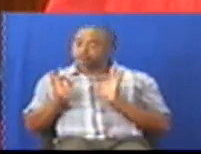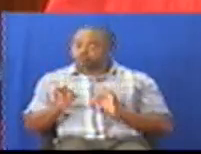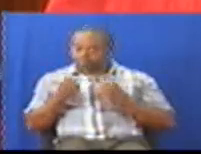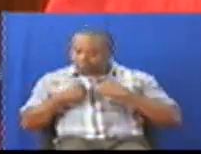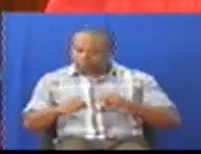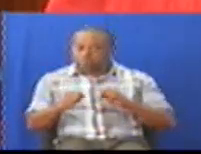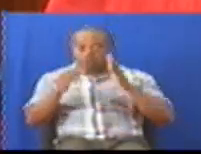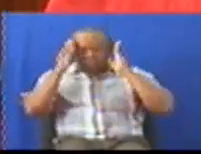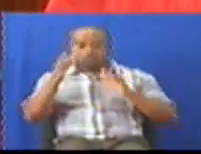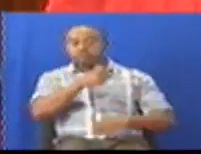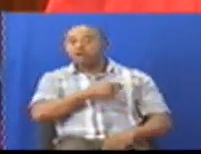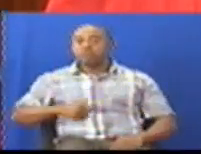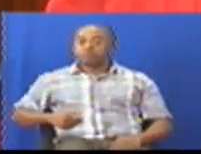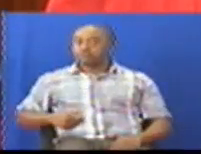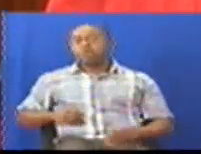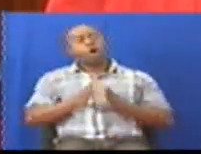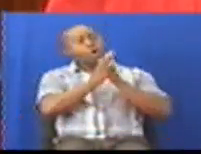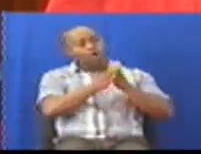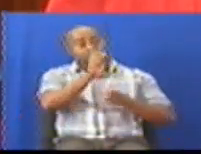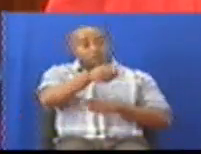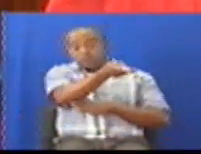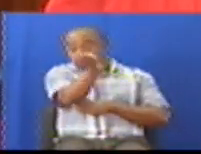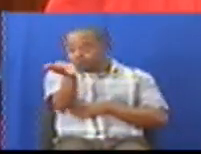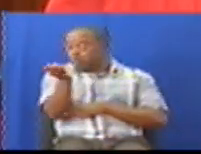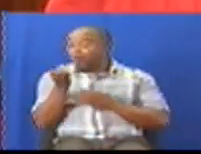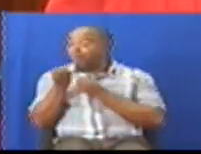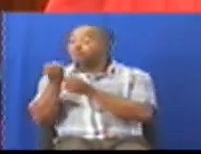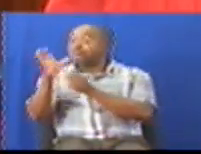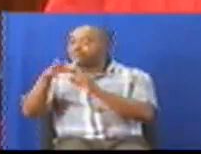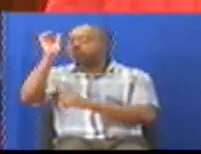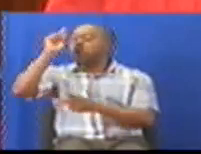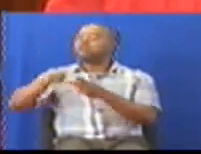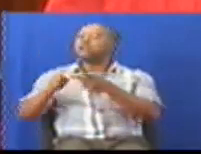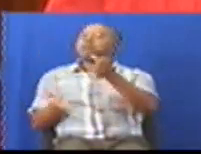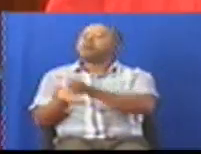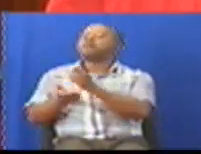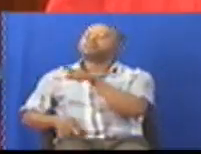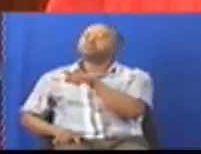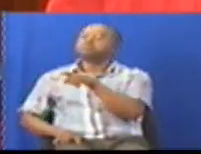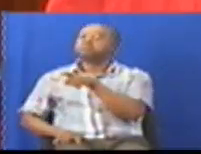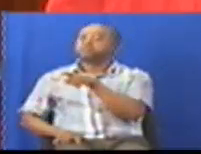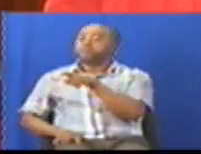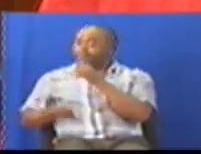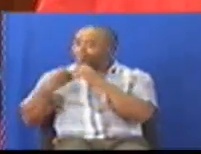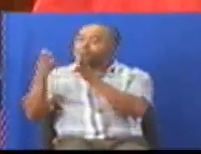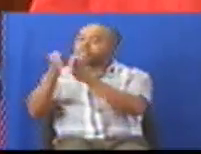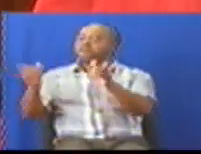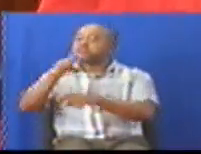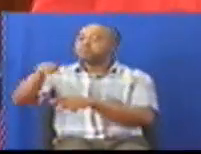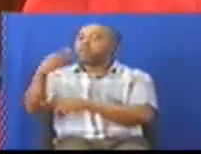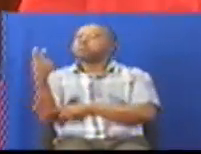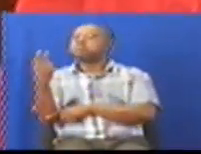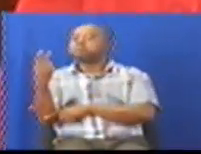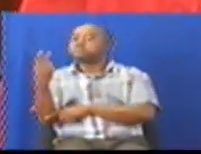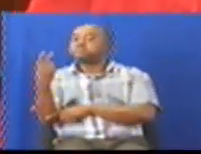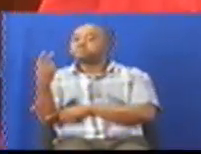naomba Watanzania wampe nafasi tena aweze kukamilisha mambo yale ambayo amekusudia kuyafanya. Mheshimiwa